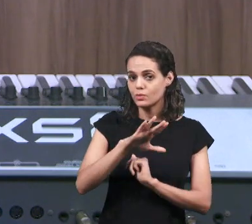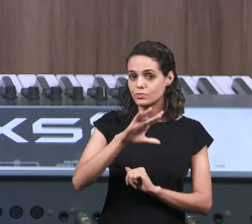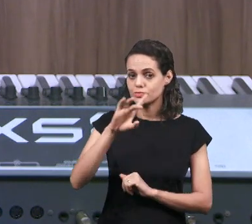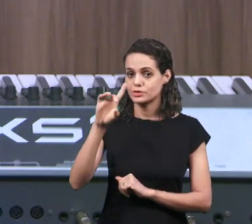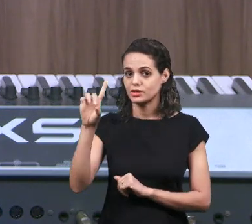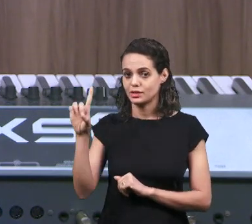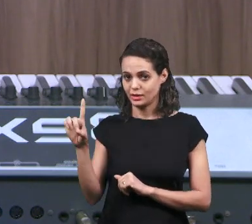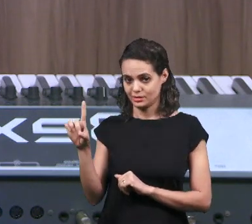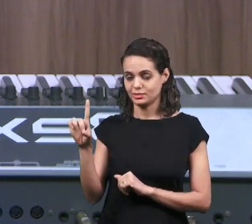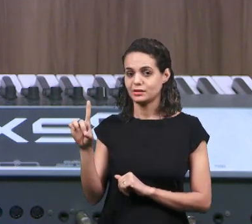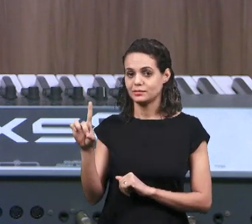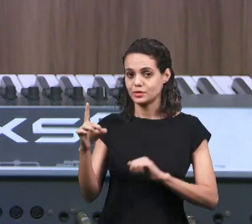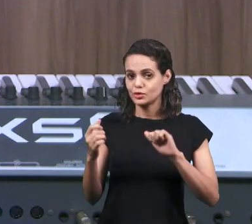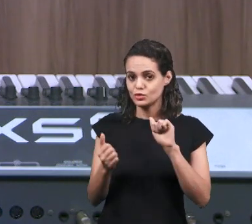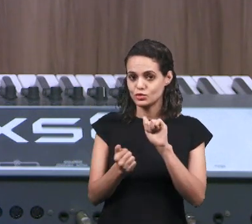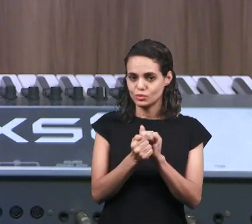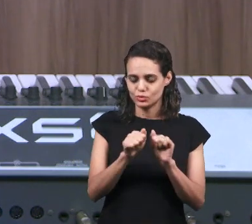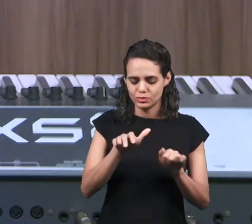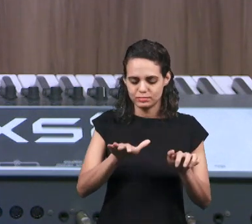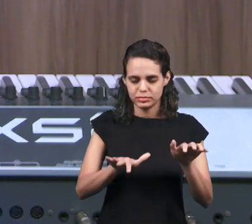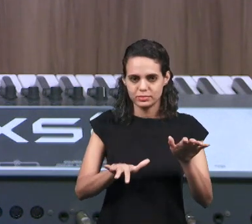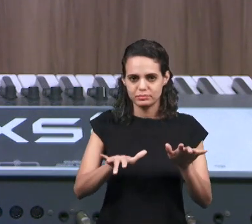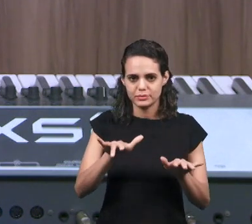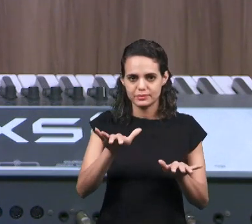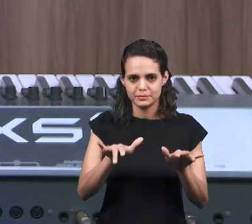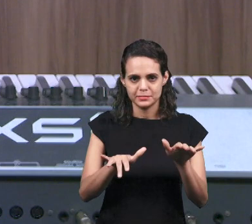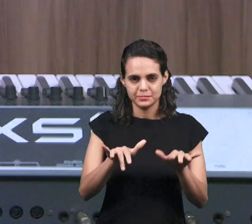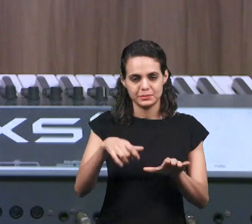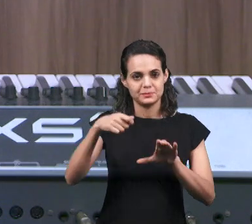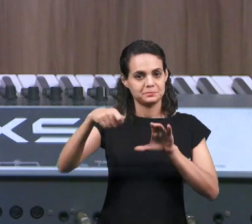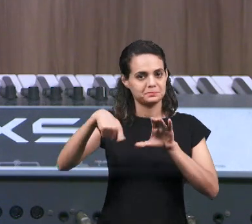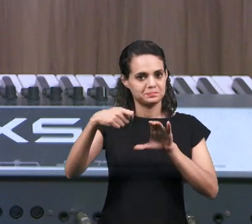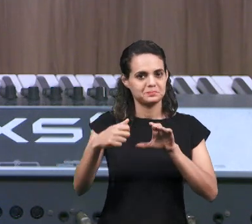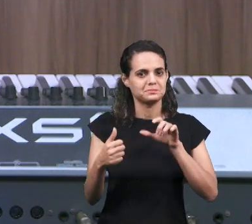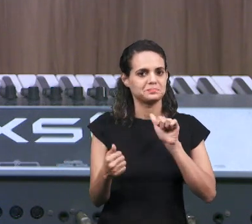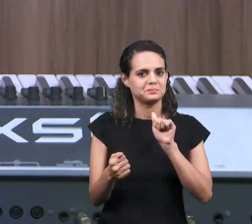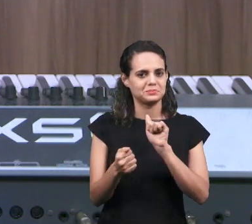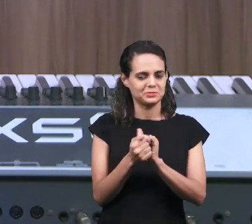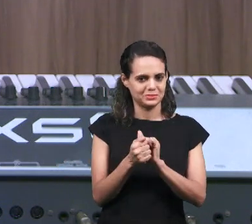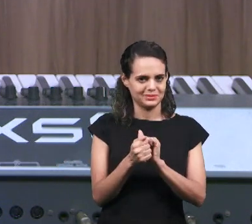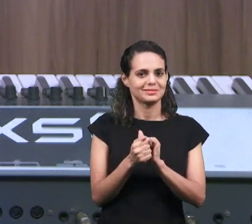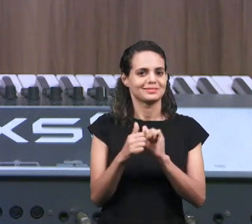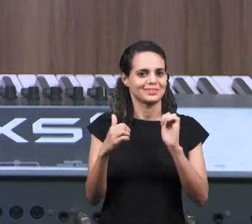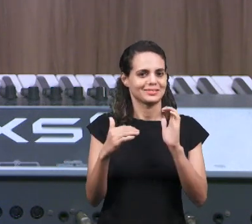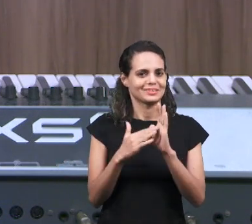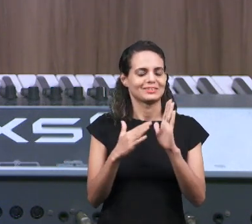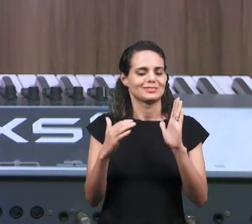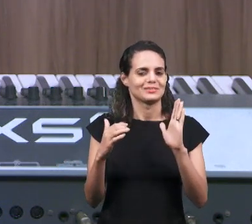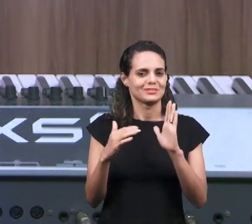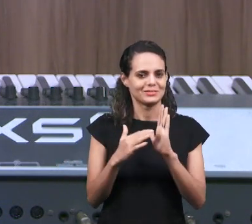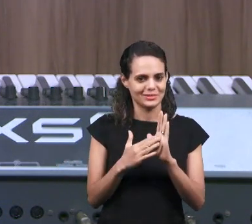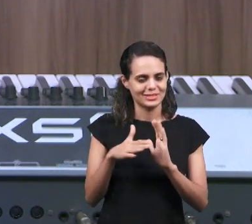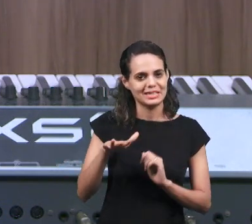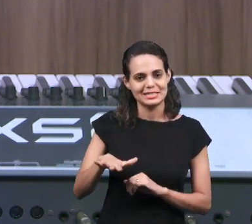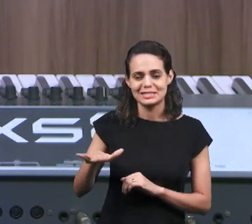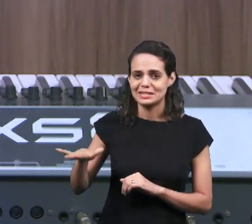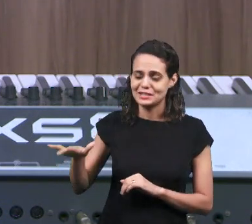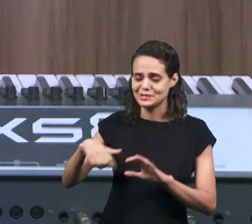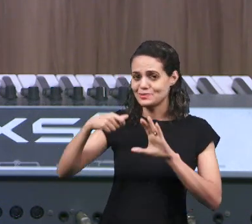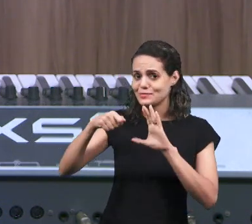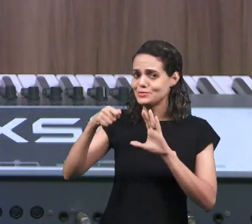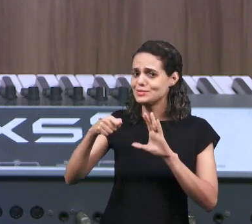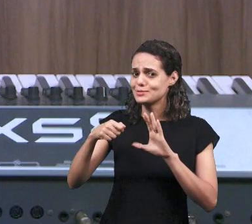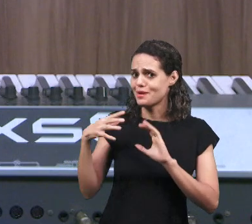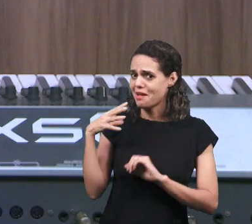jouer ensemble, même avec la vidéo. Nous avons l'animation des enfants. Cette vidéo est une vitesse plus rapide. Vous